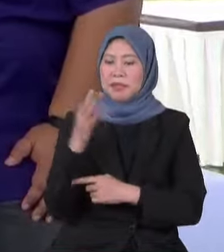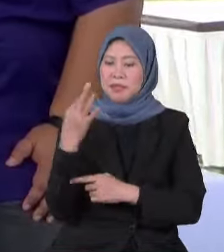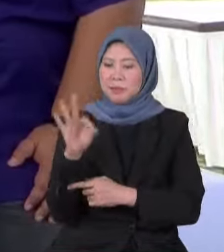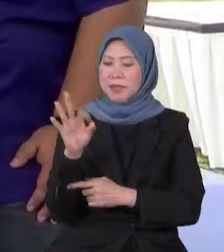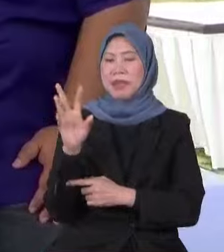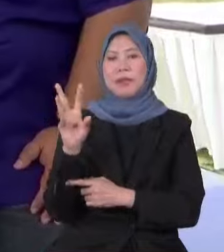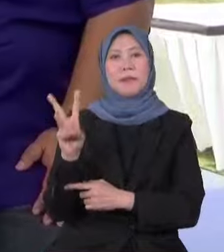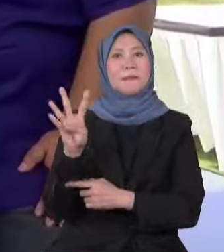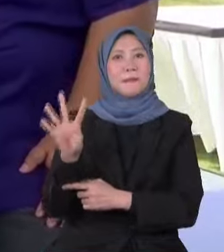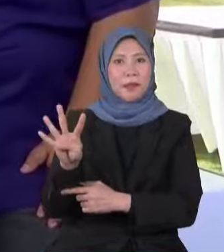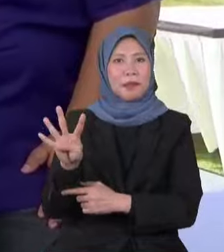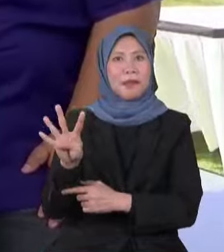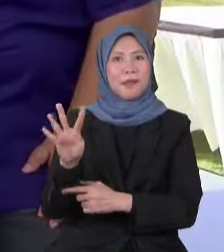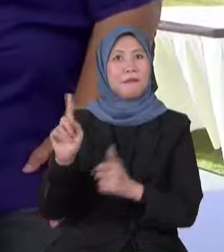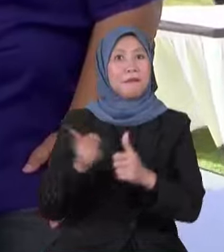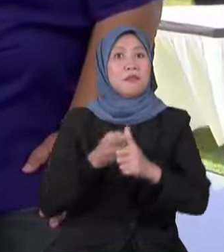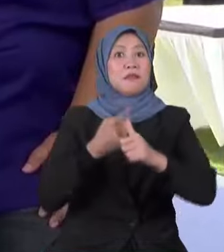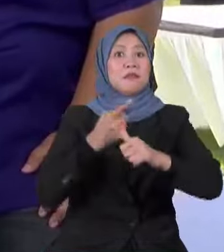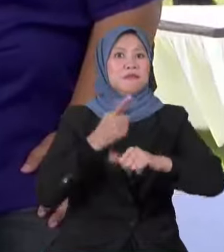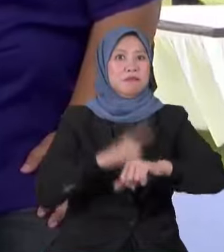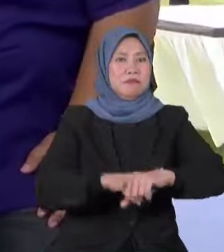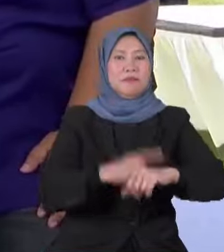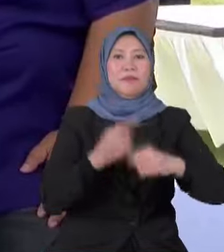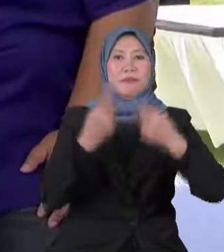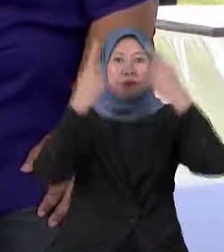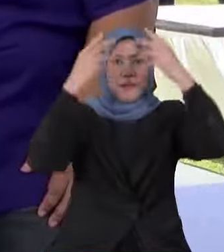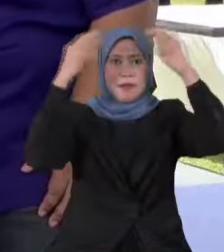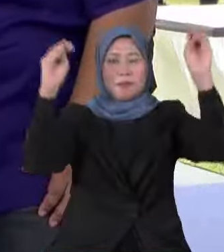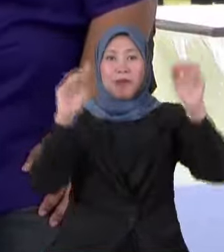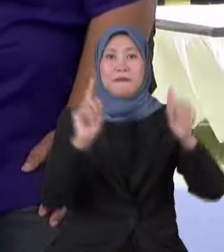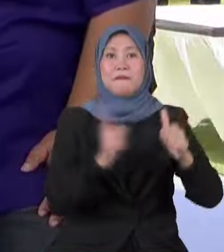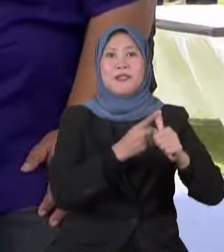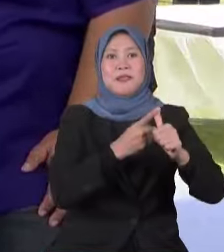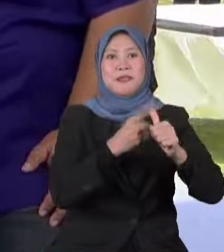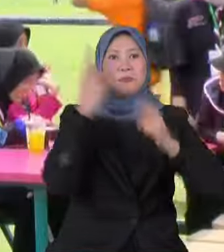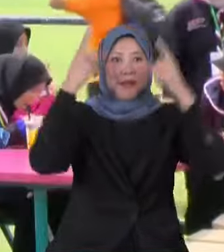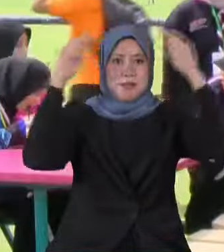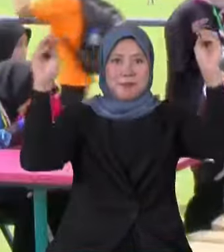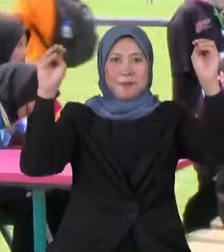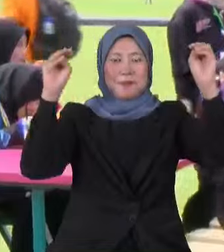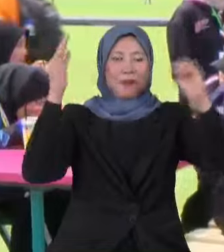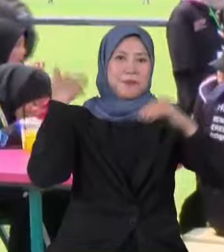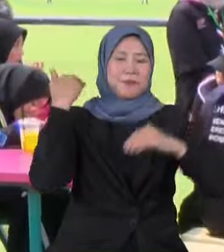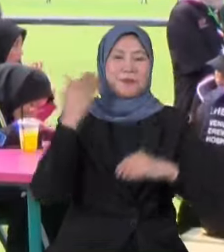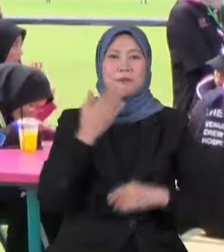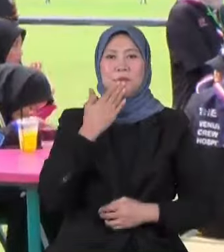1964 yang kali pertama diresmikan oleh Perdana Menteri kita yang pertama itu.